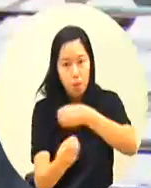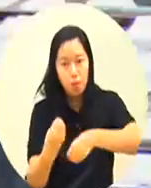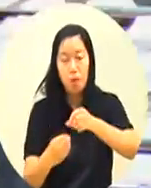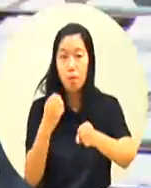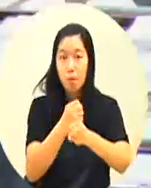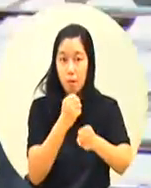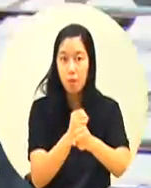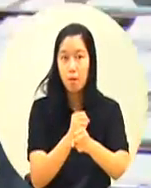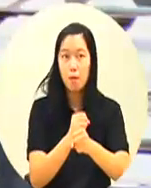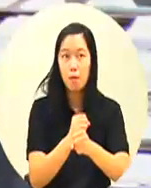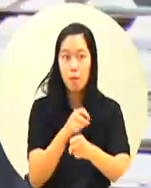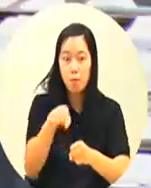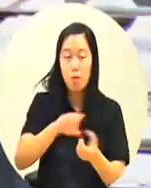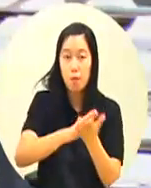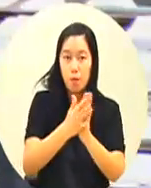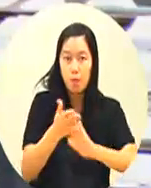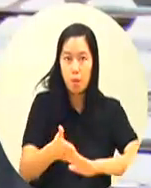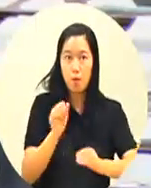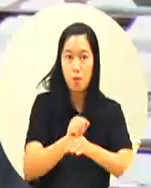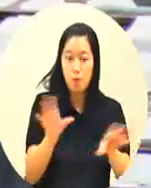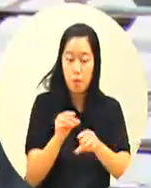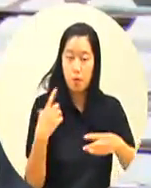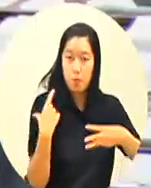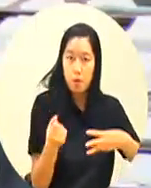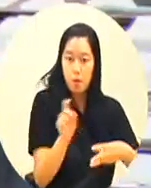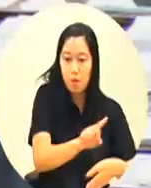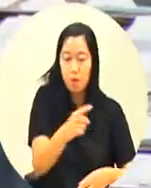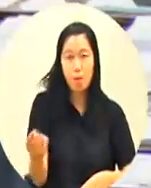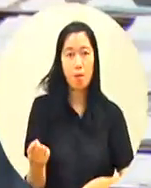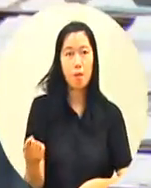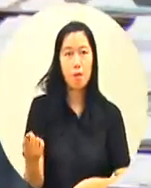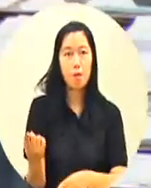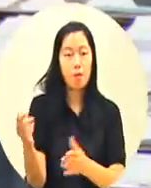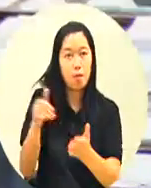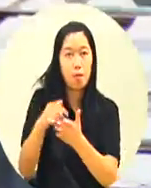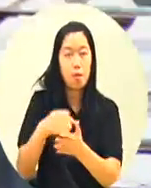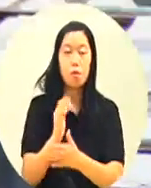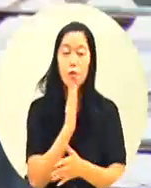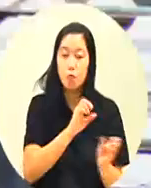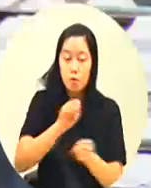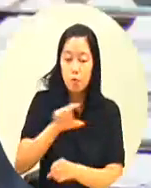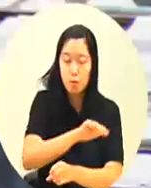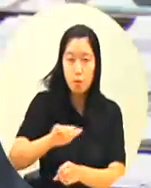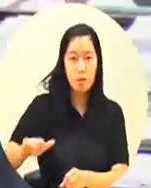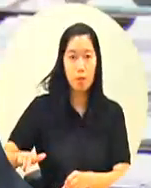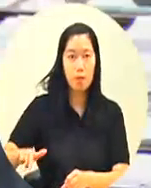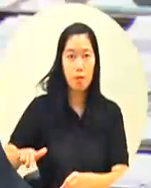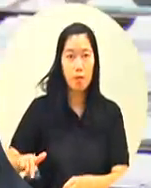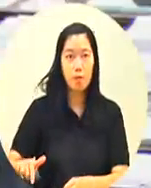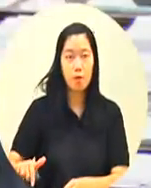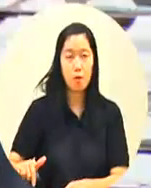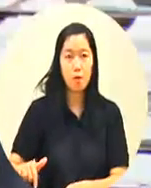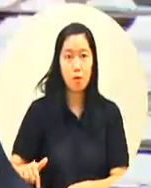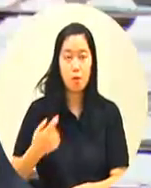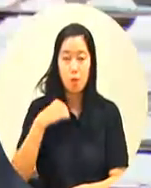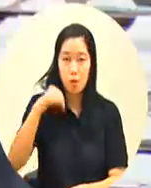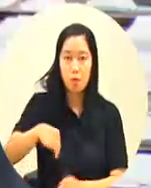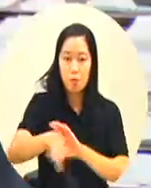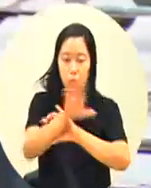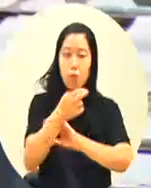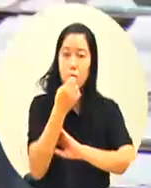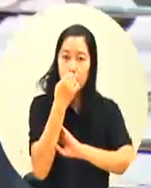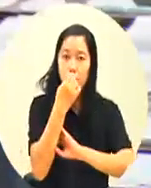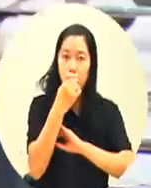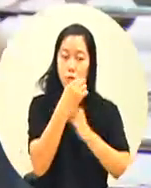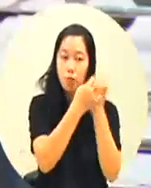没错， 当你这里变成是资源，过去那一边到底，我按照我们废青法有废青法很多法令， 没错。 然后呢，让我们的空污法有空污